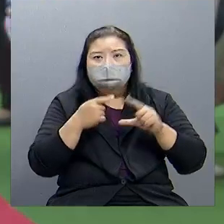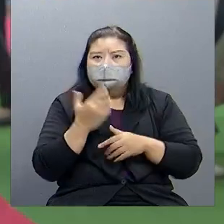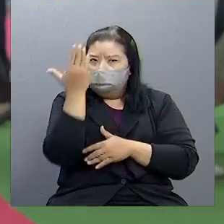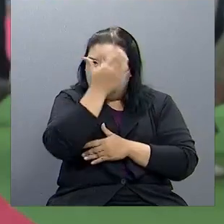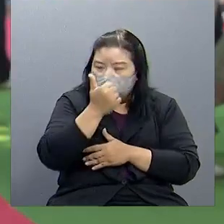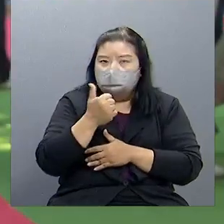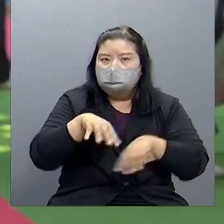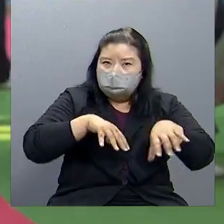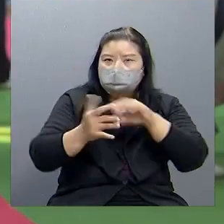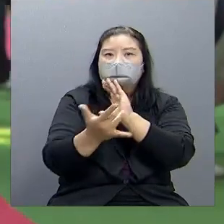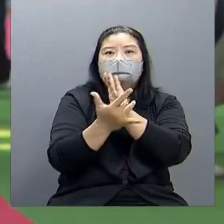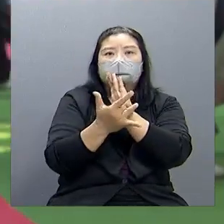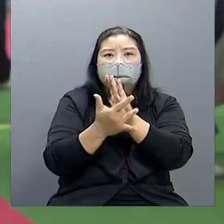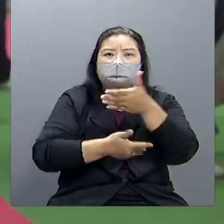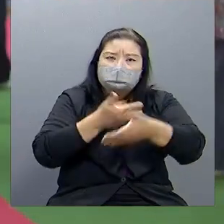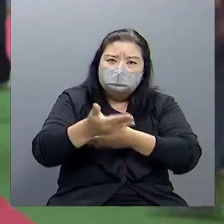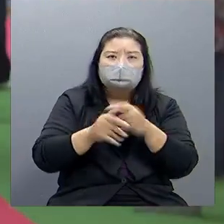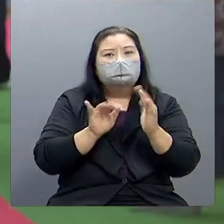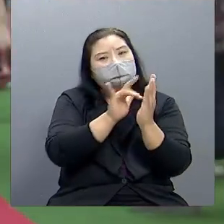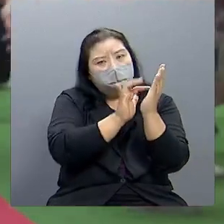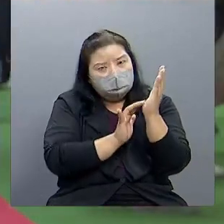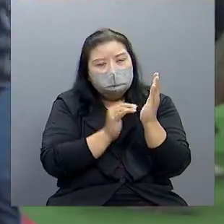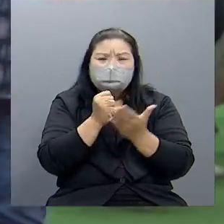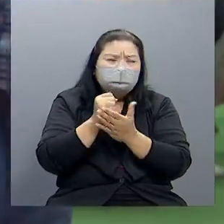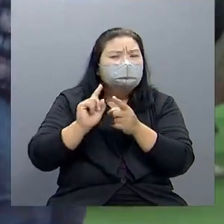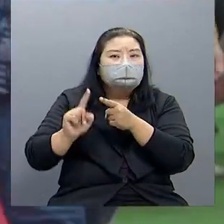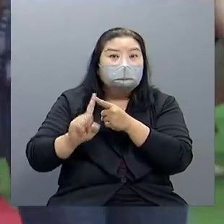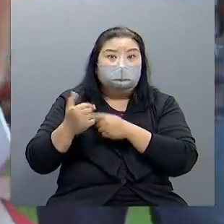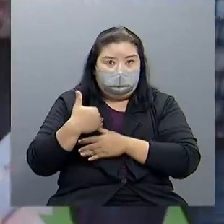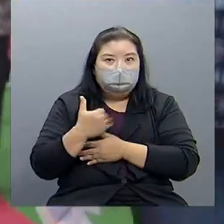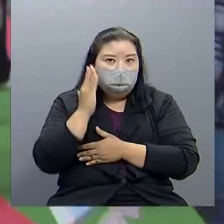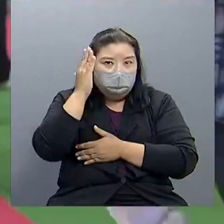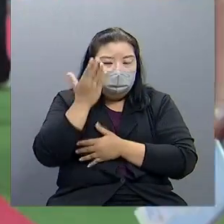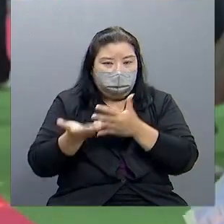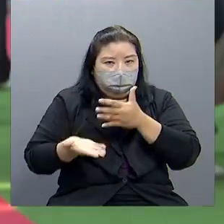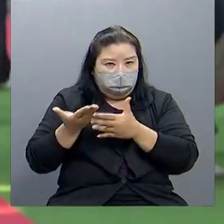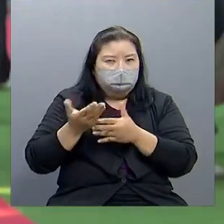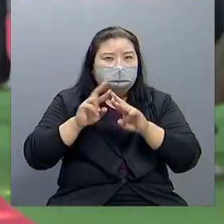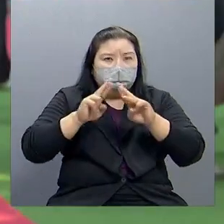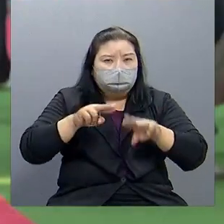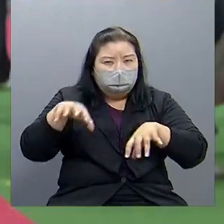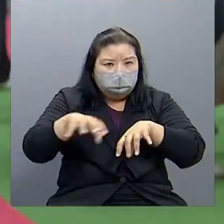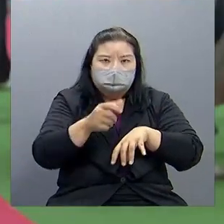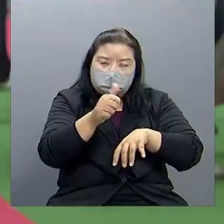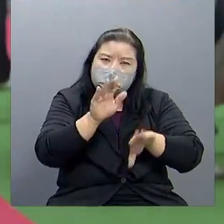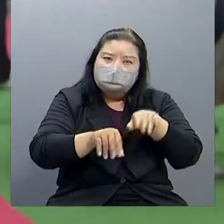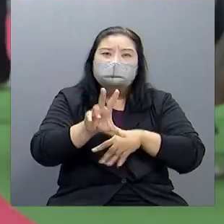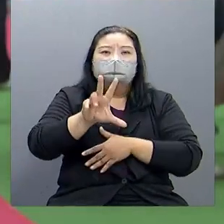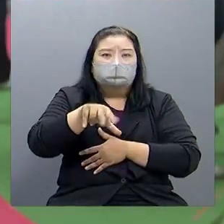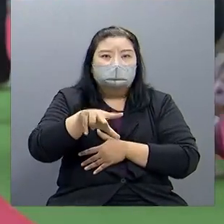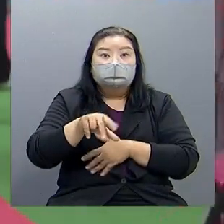ในการจัดการต่างๆนะคะตั้งเป้าเอาไว้ว่าจะสามารถยกระดับได้ 3,000 รายค่ะแล้วก็กลุ่มนี้นะคะจะมียอดขายไม่น้อยกว่